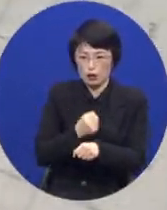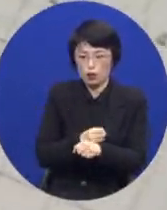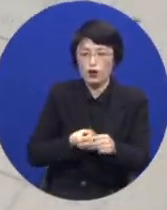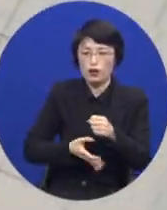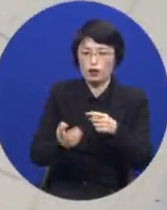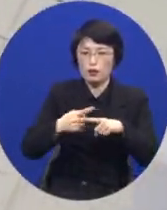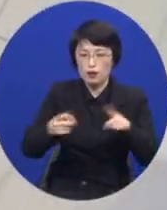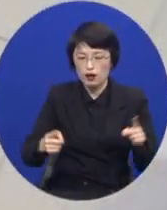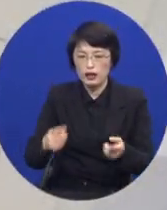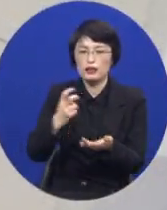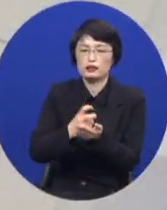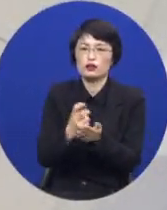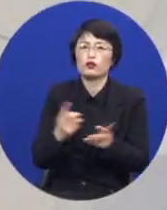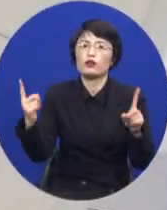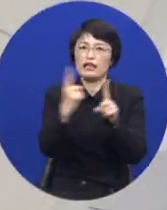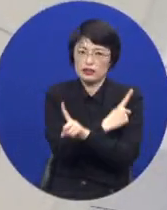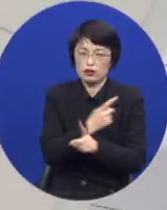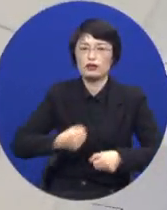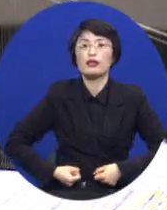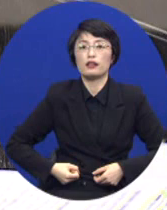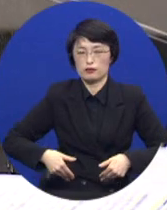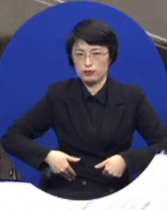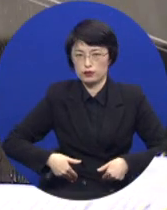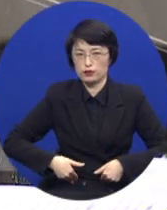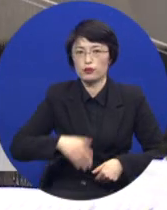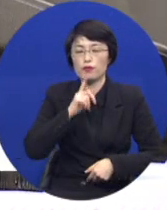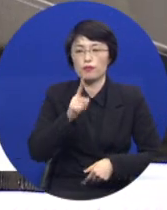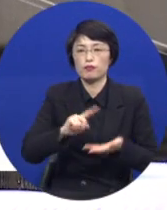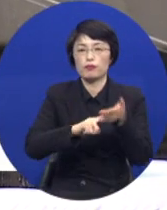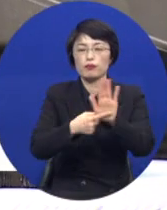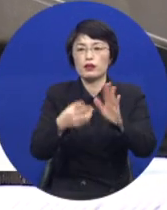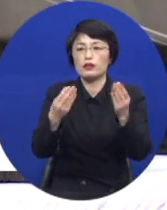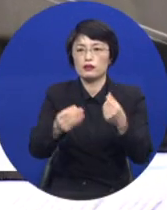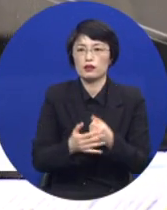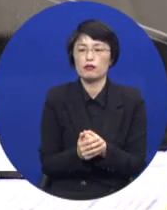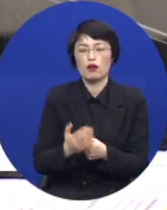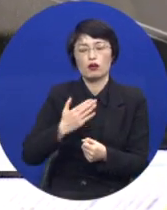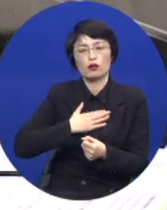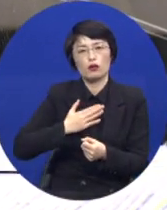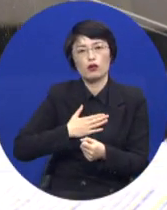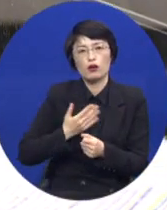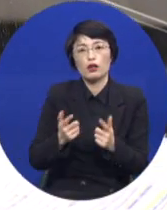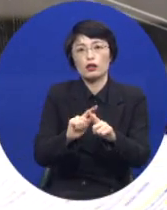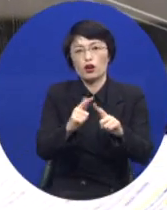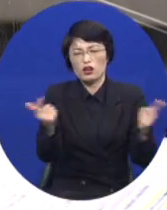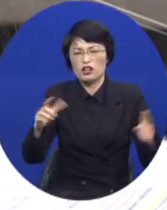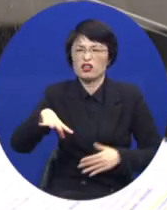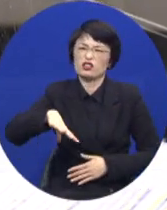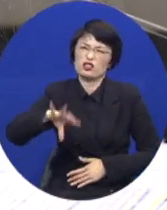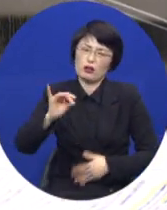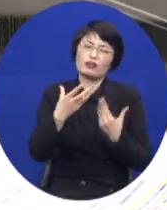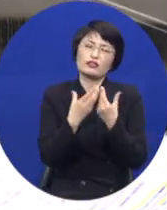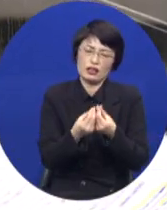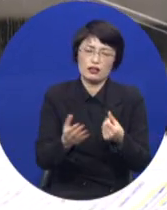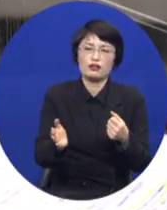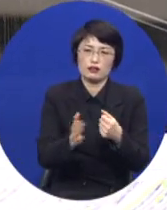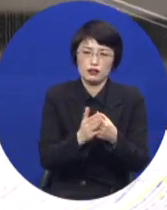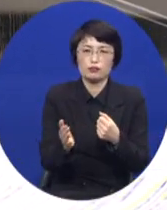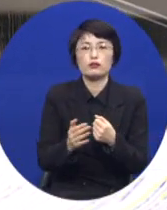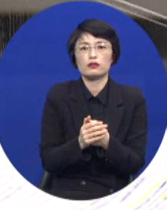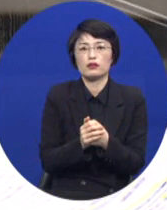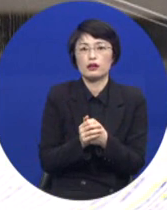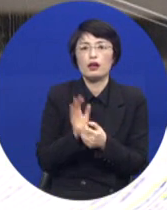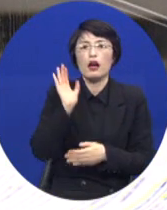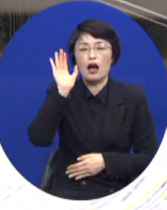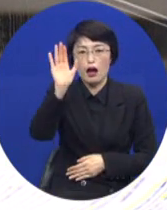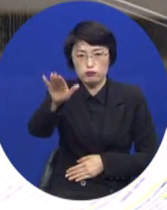나가겠다고 밝혔습니다 저희들이 여러가지 이제 뭐 뭐 첫 사례 라서 앞으로